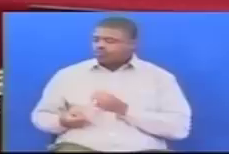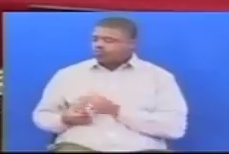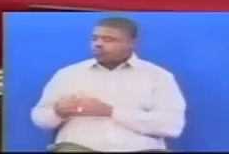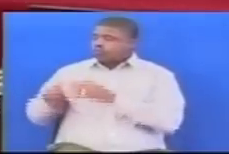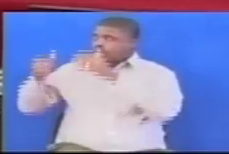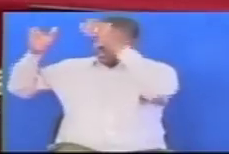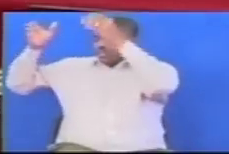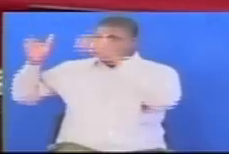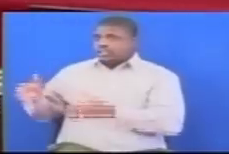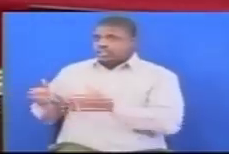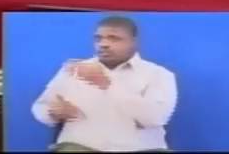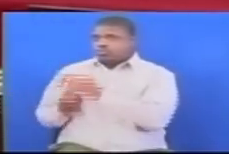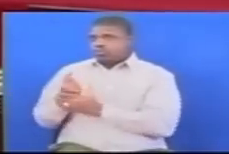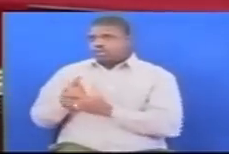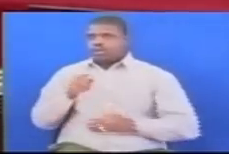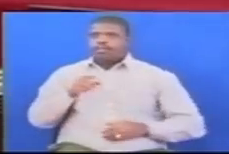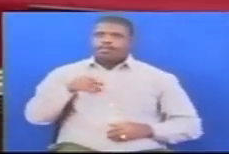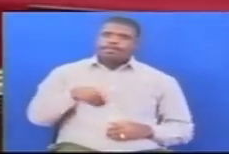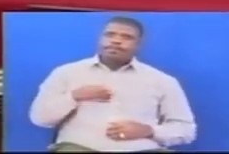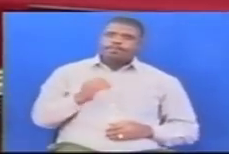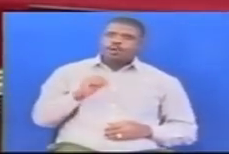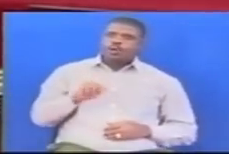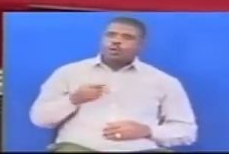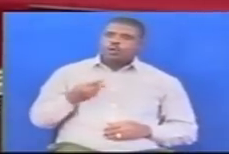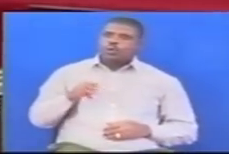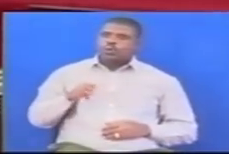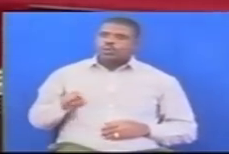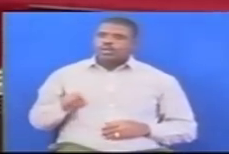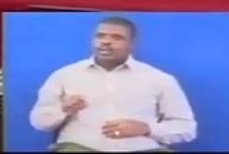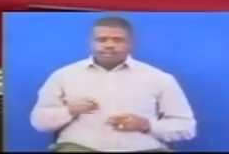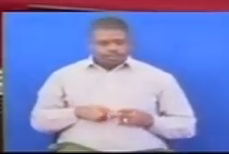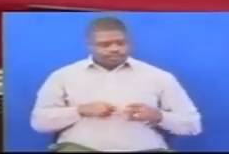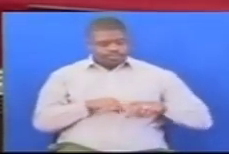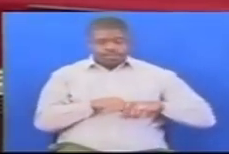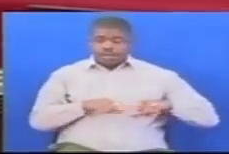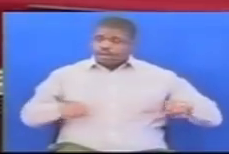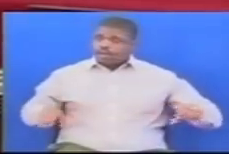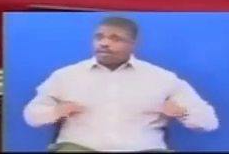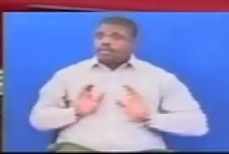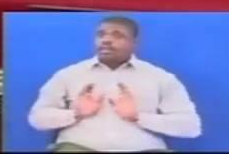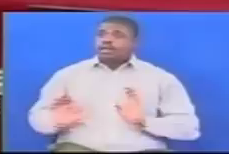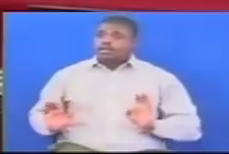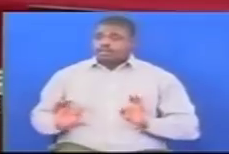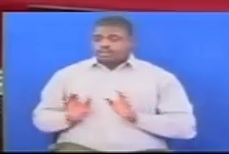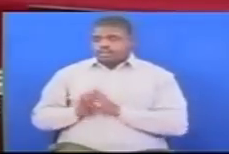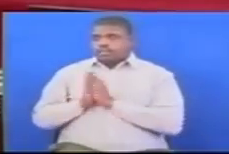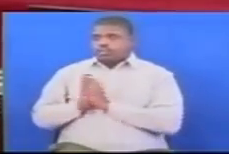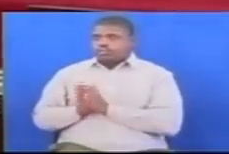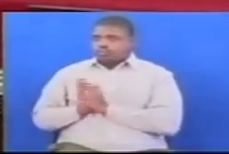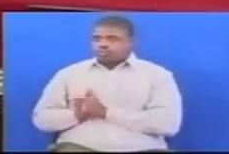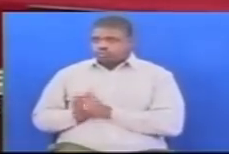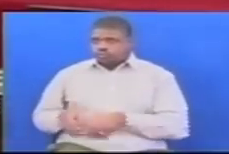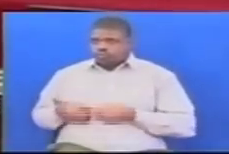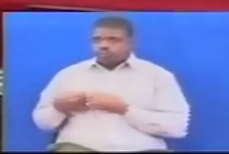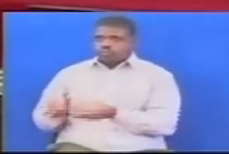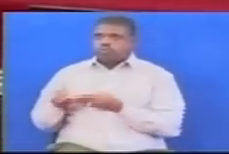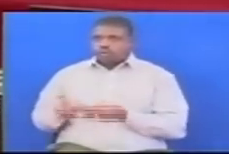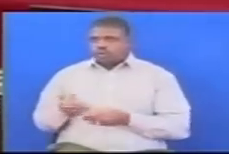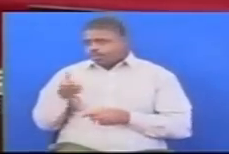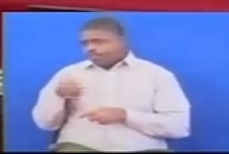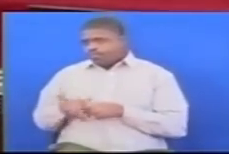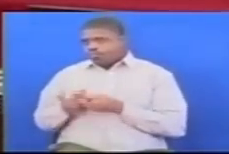kubwa Pongwe. Mabomba yameshalazwa, na hapa karibuni nawashukuru sana, mmetoa hela kwa